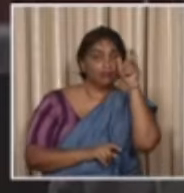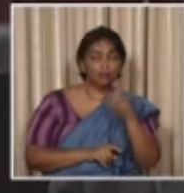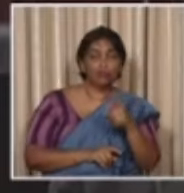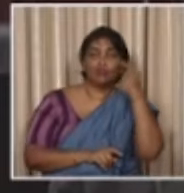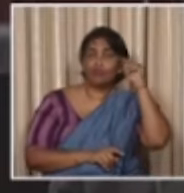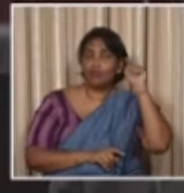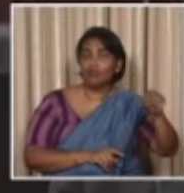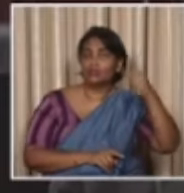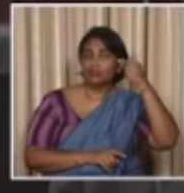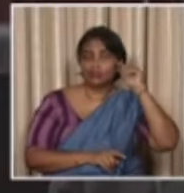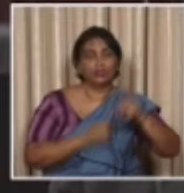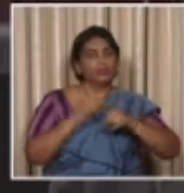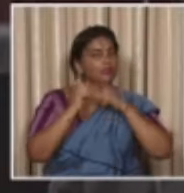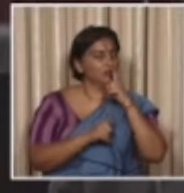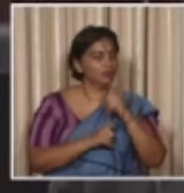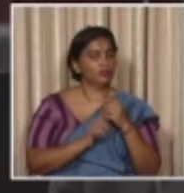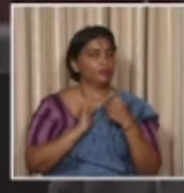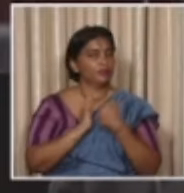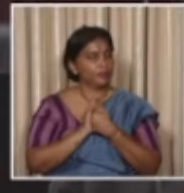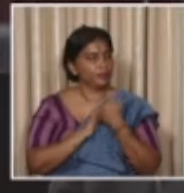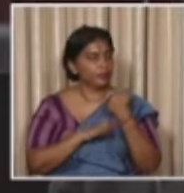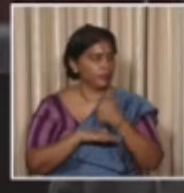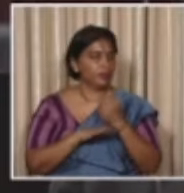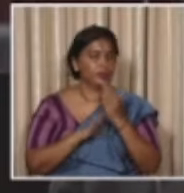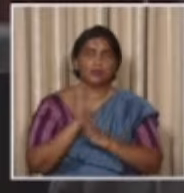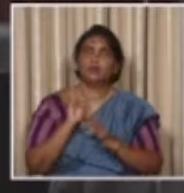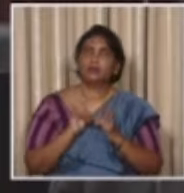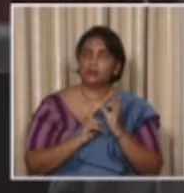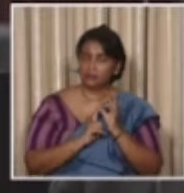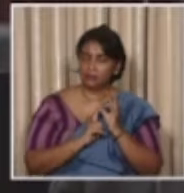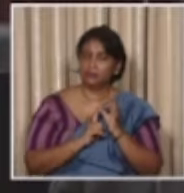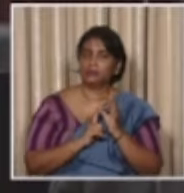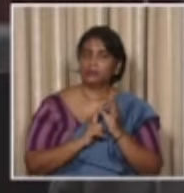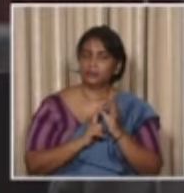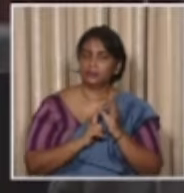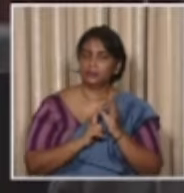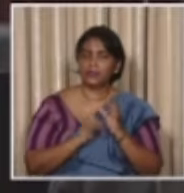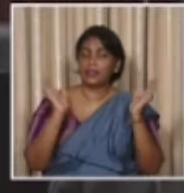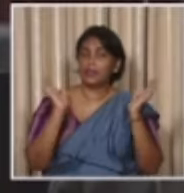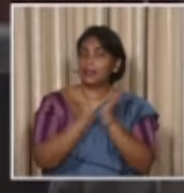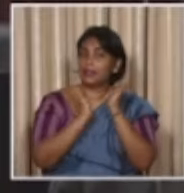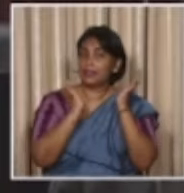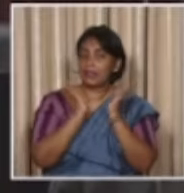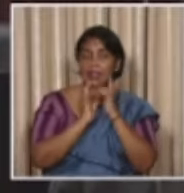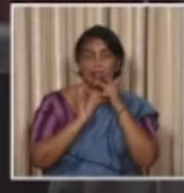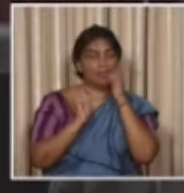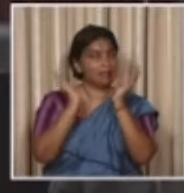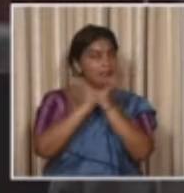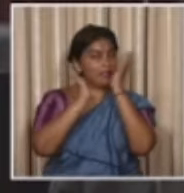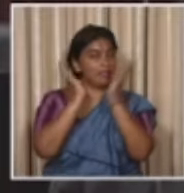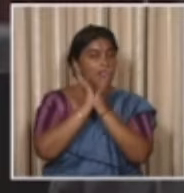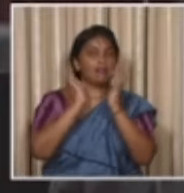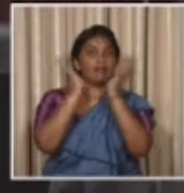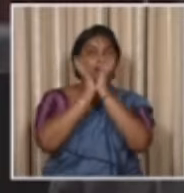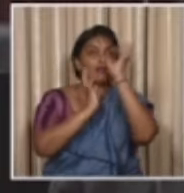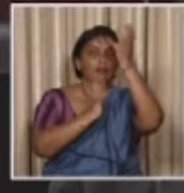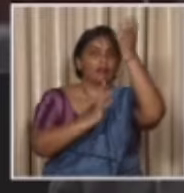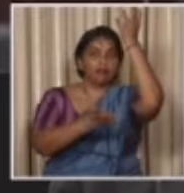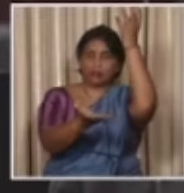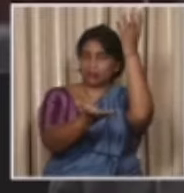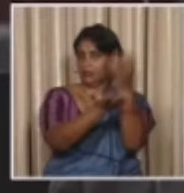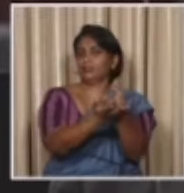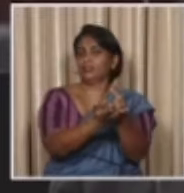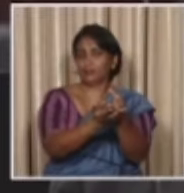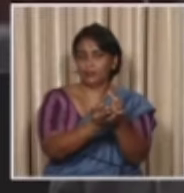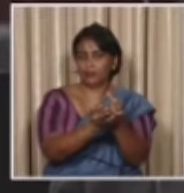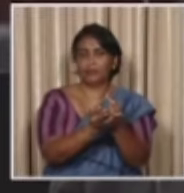ගැනම කතා කරනවා. ගරු මූලාසනාරූඪ මන්ත්‍රීතුමනි, කැලේ ගහක තල්ගෙඩියක් අත්තක් උට